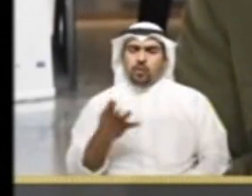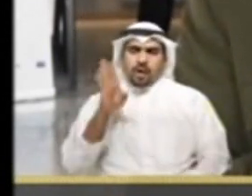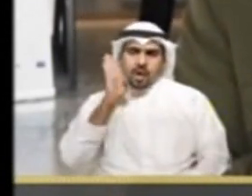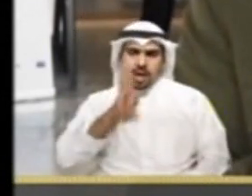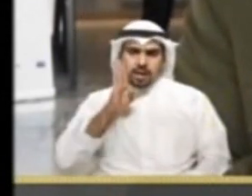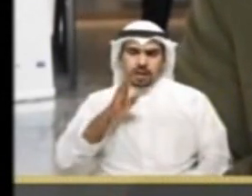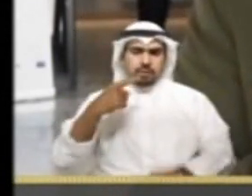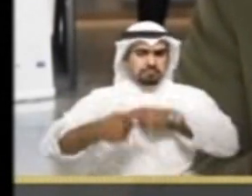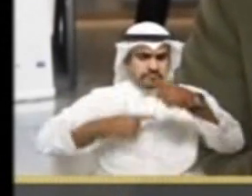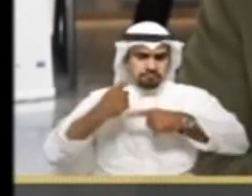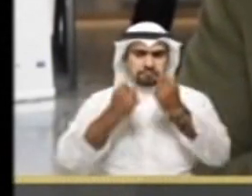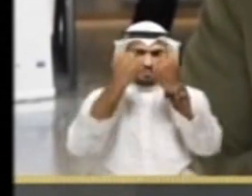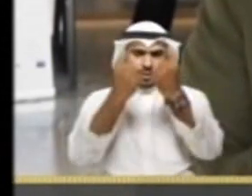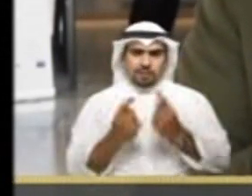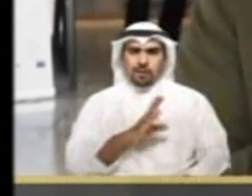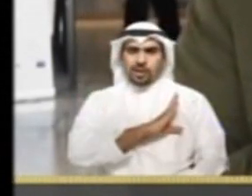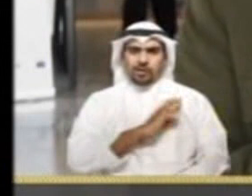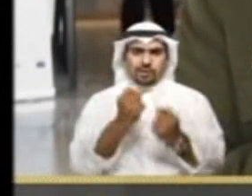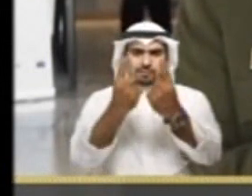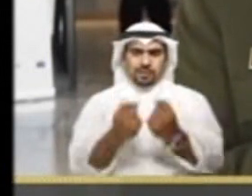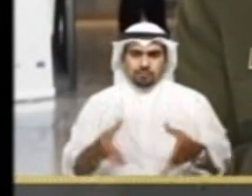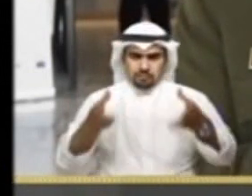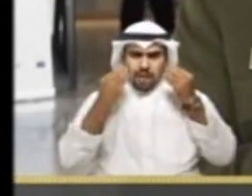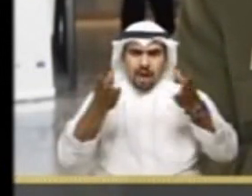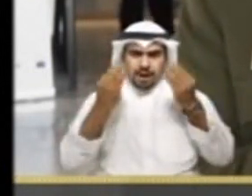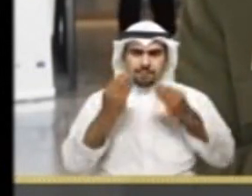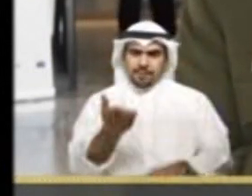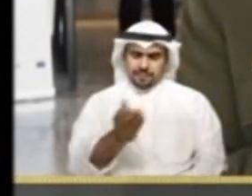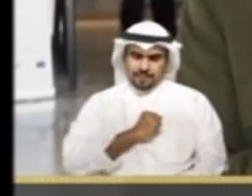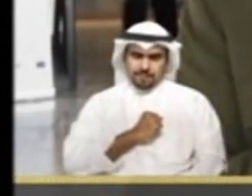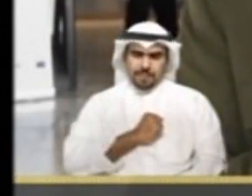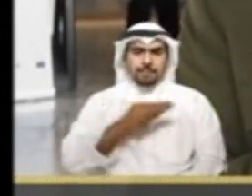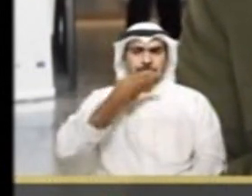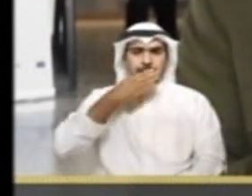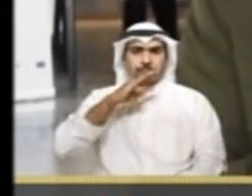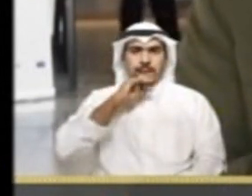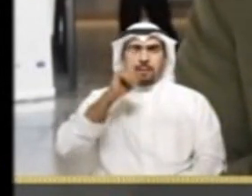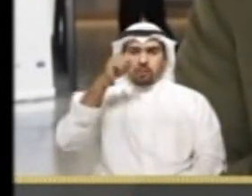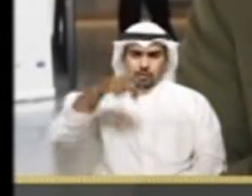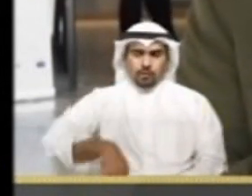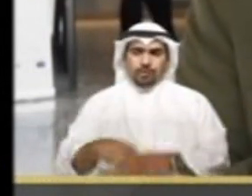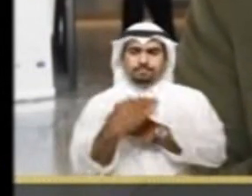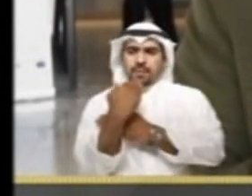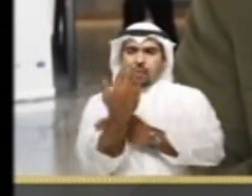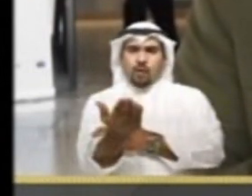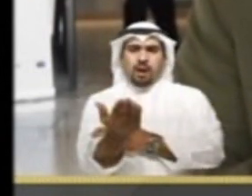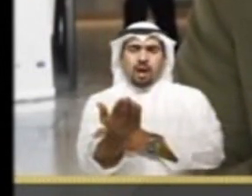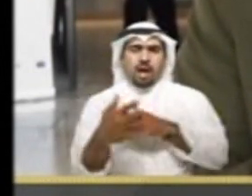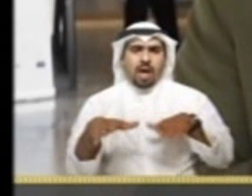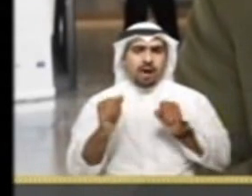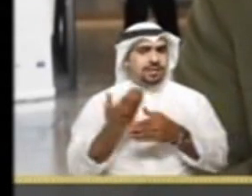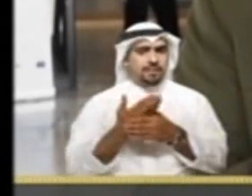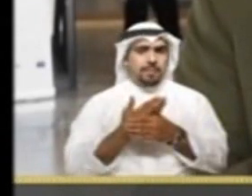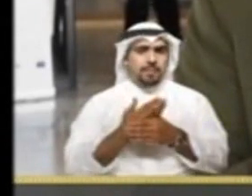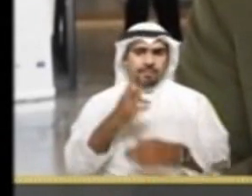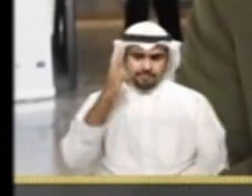المشتركة بيننا وبينهم. ومن ثم لله الحمد تقدمنا اليوم بورقة عن انضمامنا